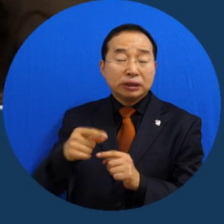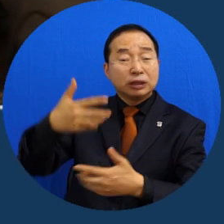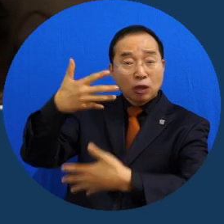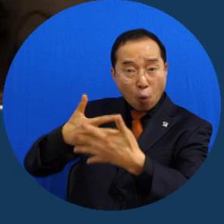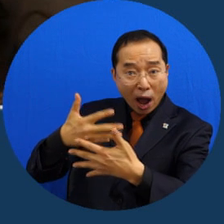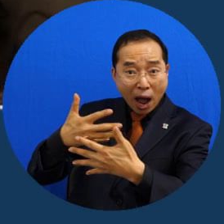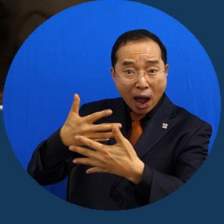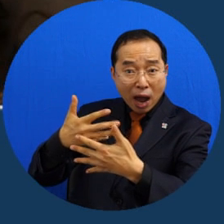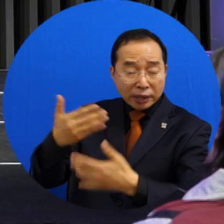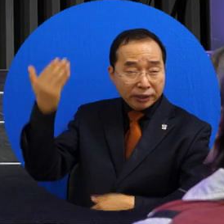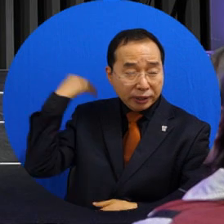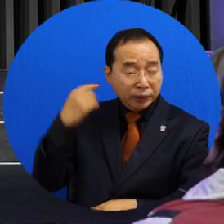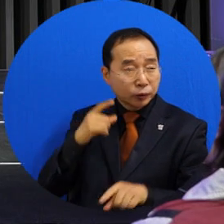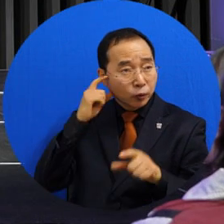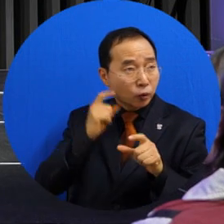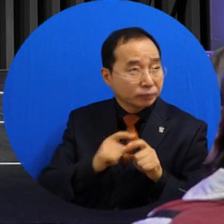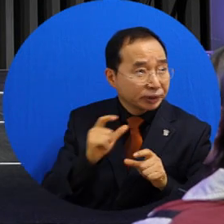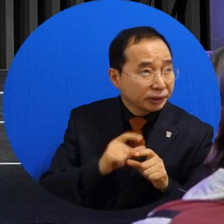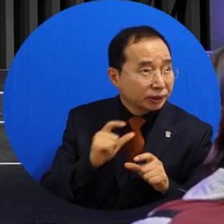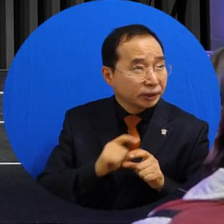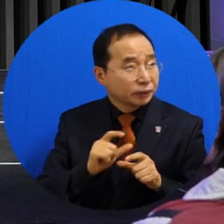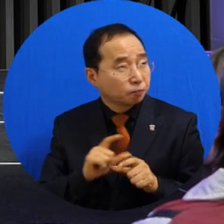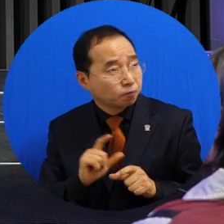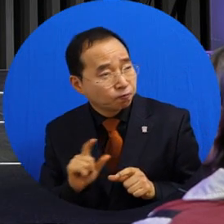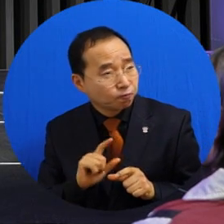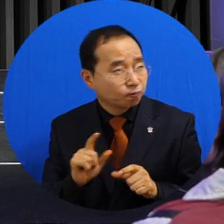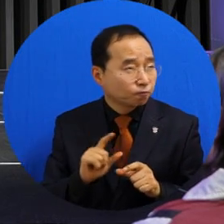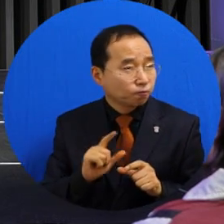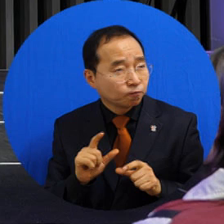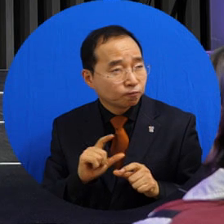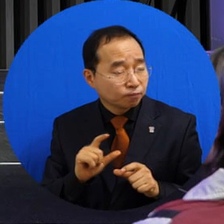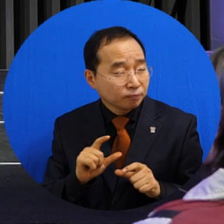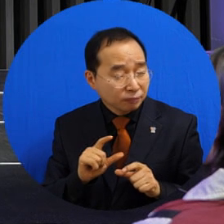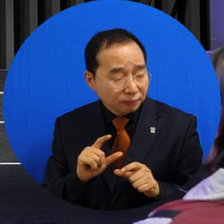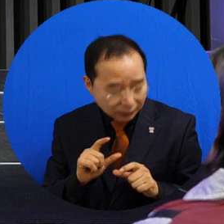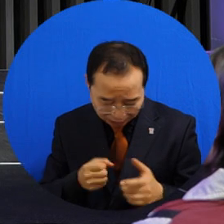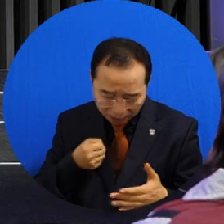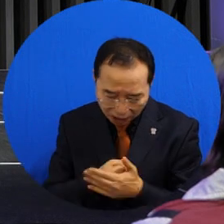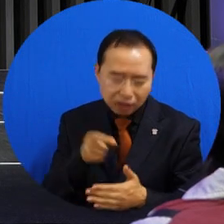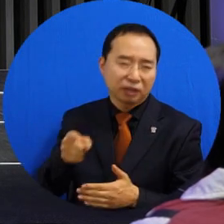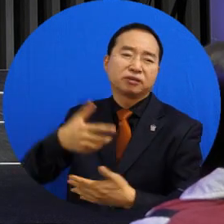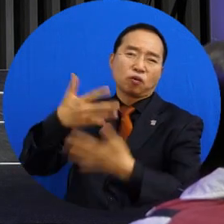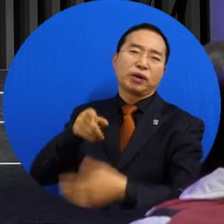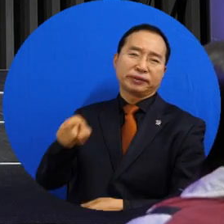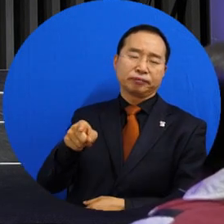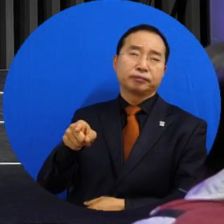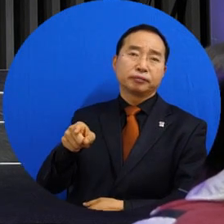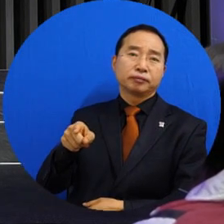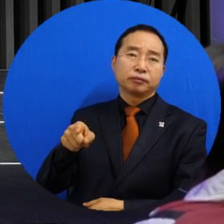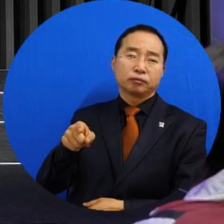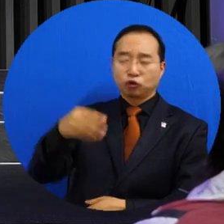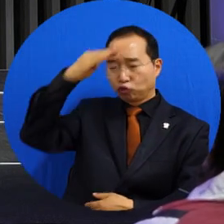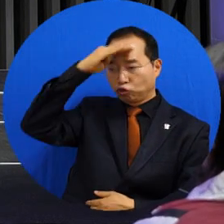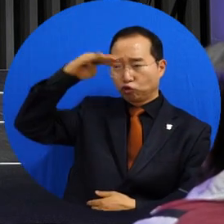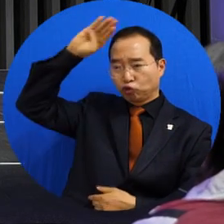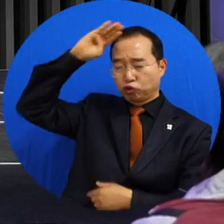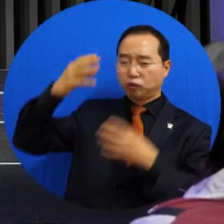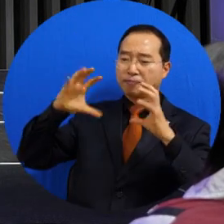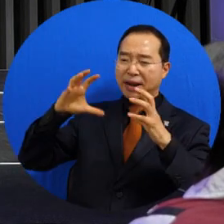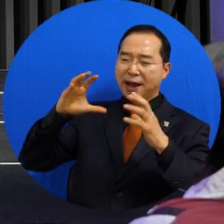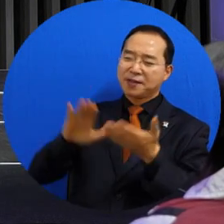씨름하던 정체성 이슈의 최종 결정판이었어요. 쿠바에 놀러